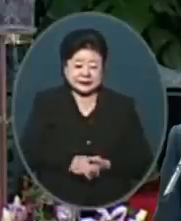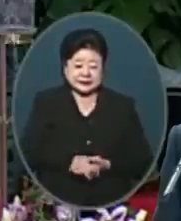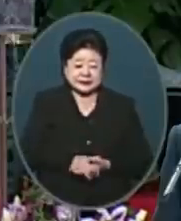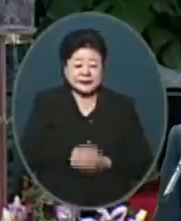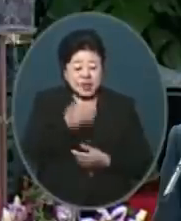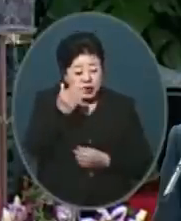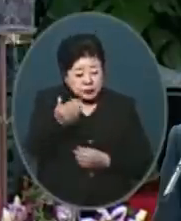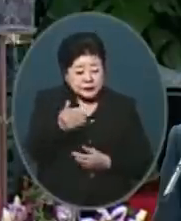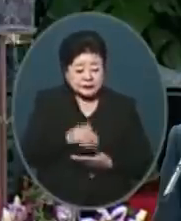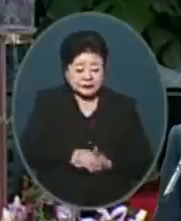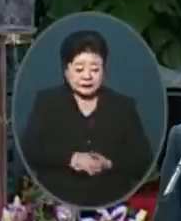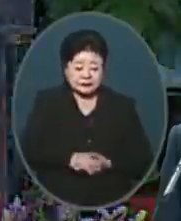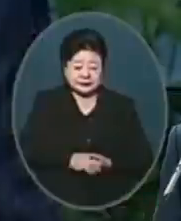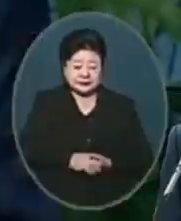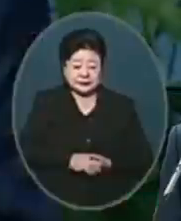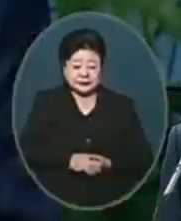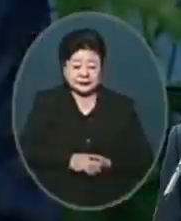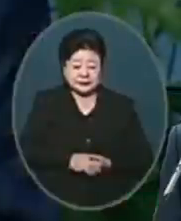여러분